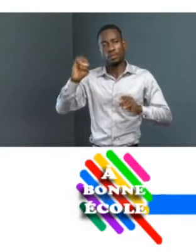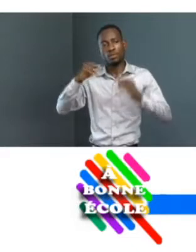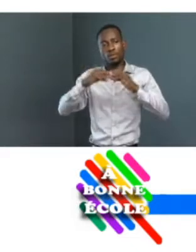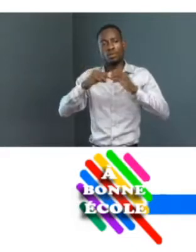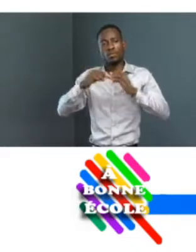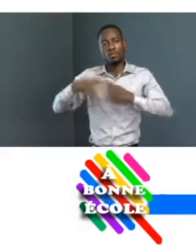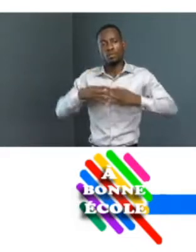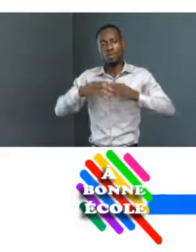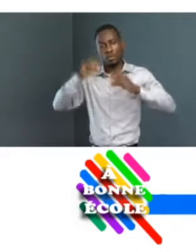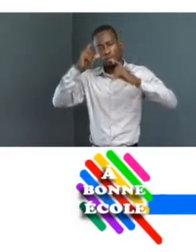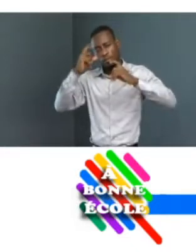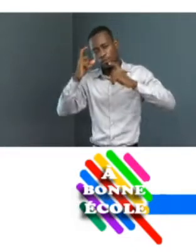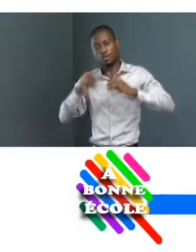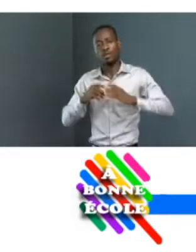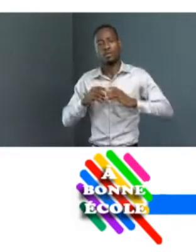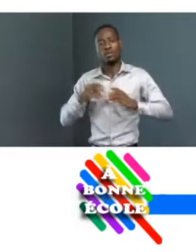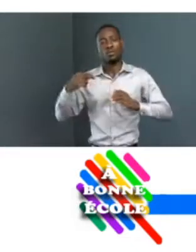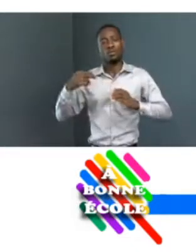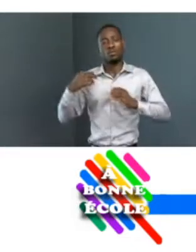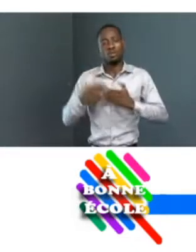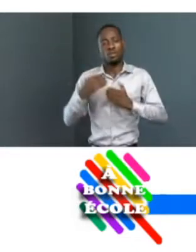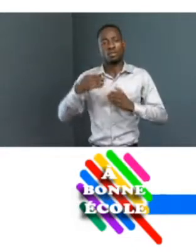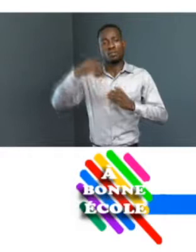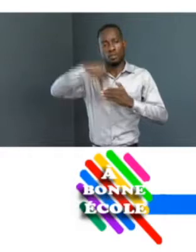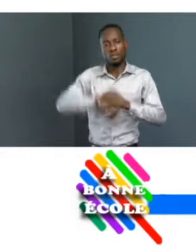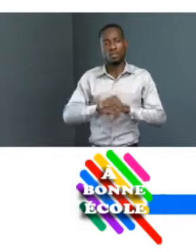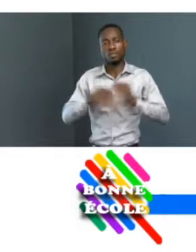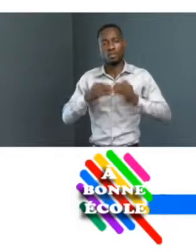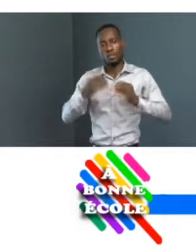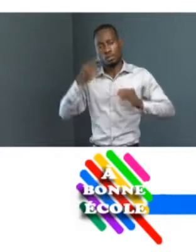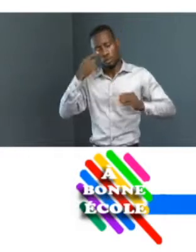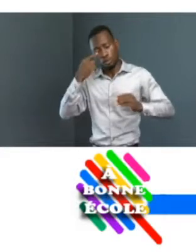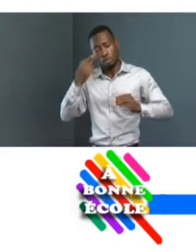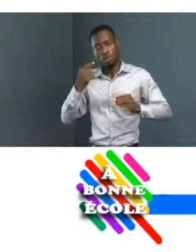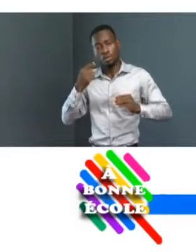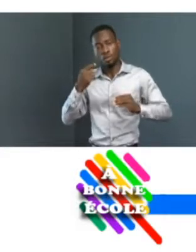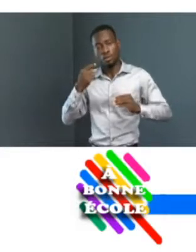photographique. Nous arrivons à l'intérieur maintenant de l'œil.